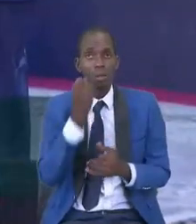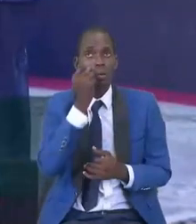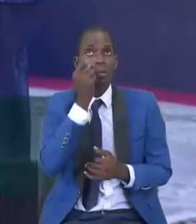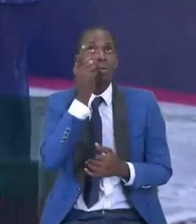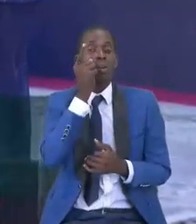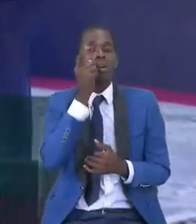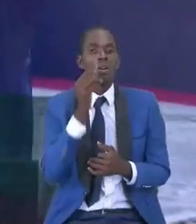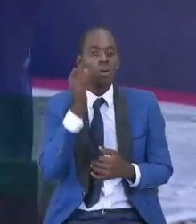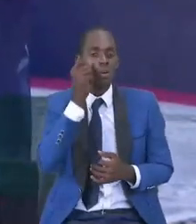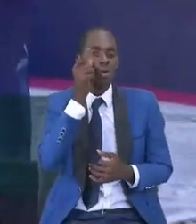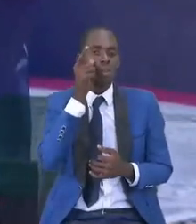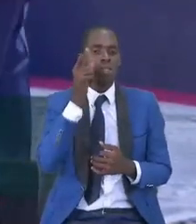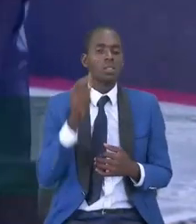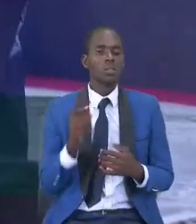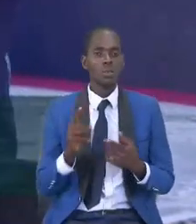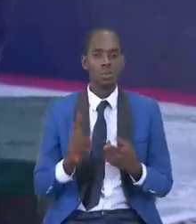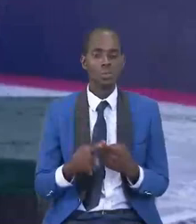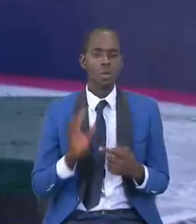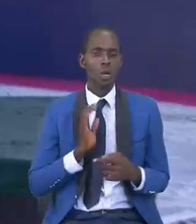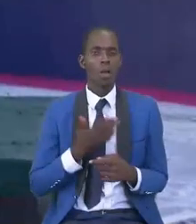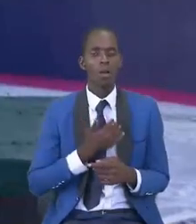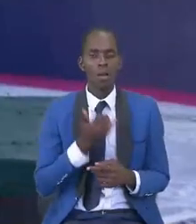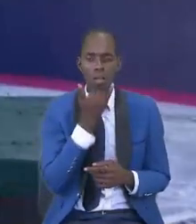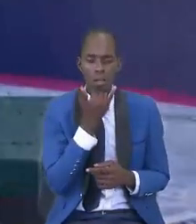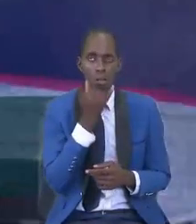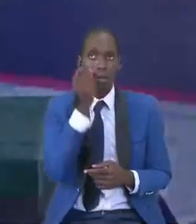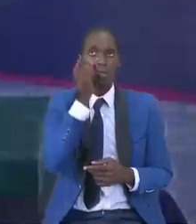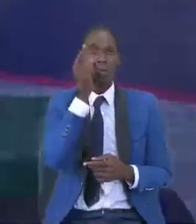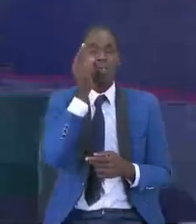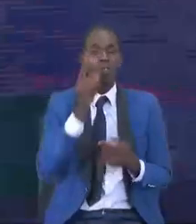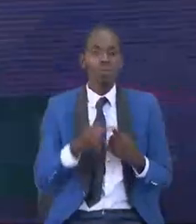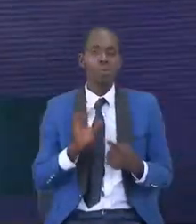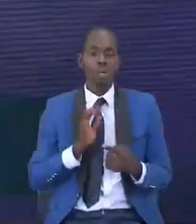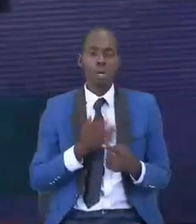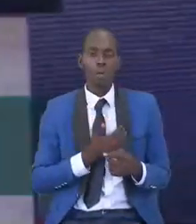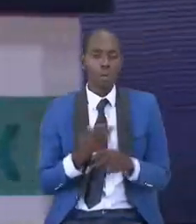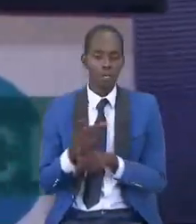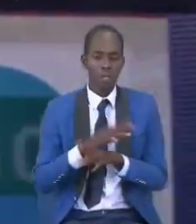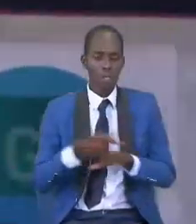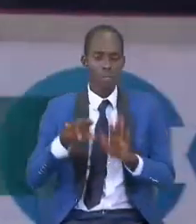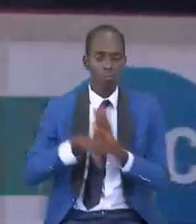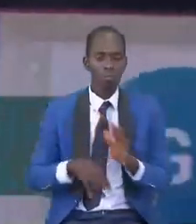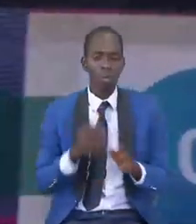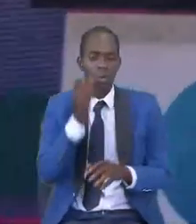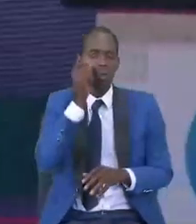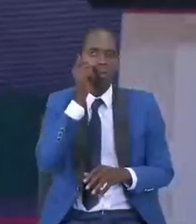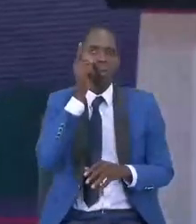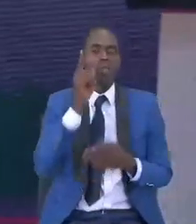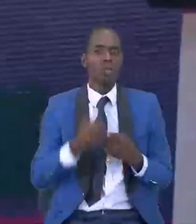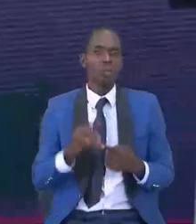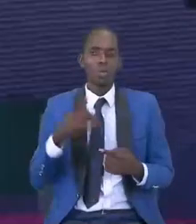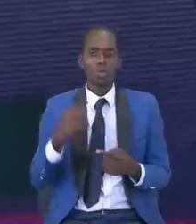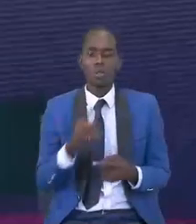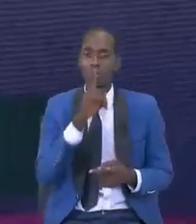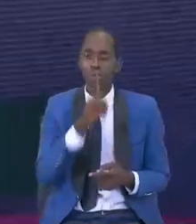éveillés pour notre appel, nous sommes réveillés de notre négligence, nous sommes réveillés à la